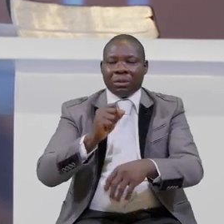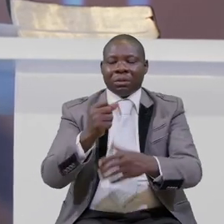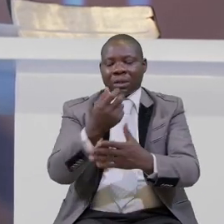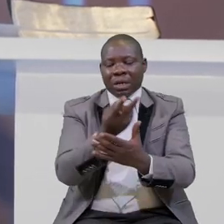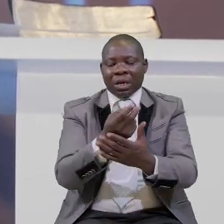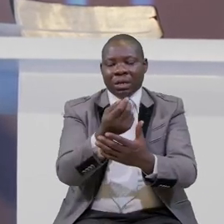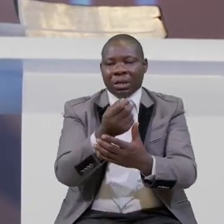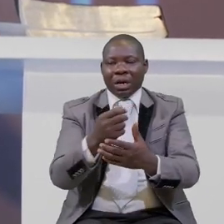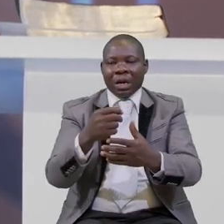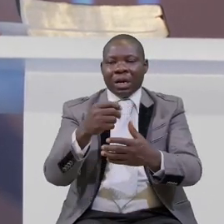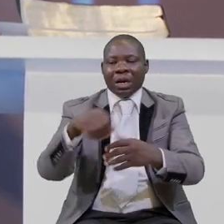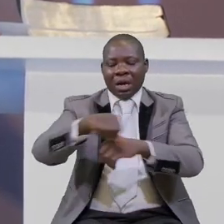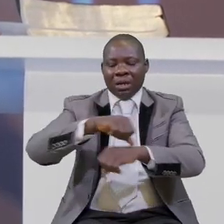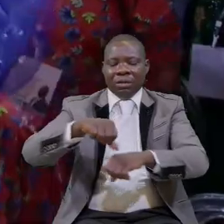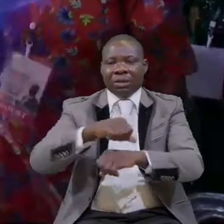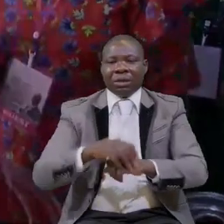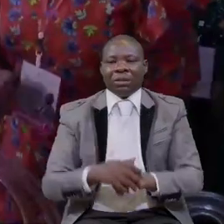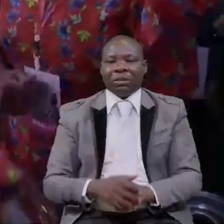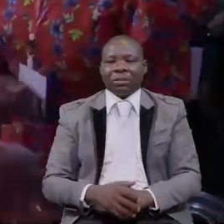Triple onction.